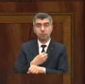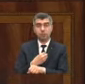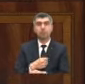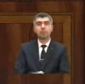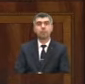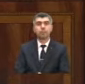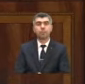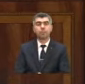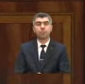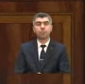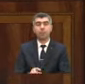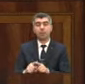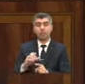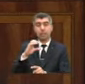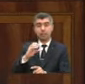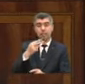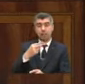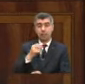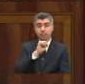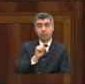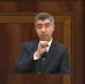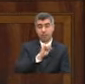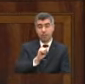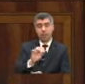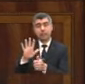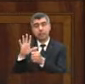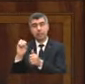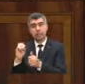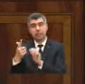تعويضات لسنسيس كتعوض بين 60% و70%،